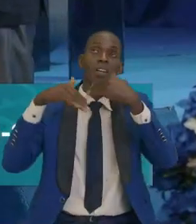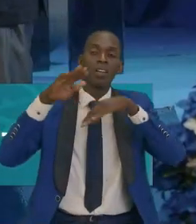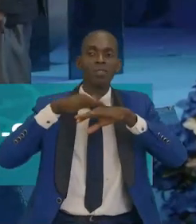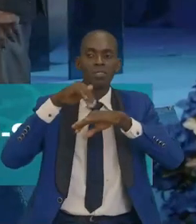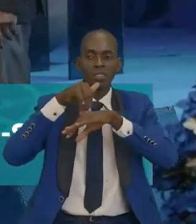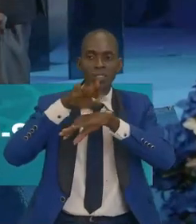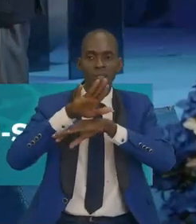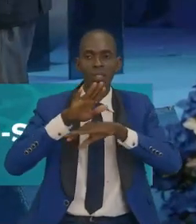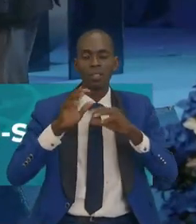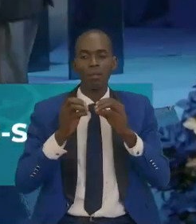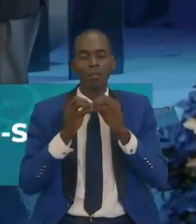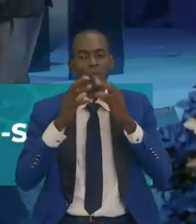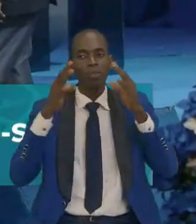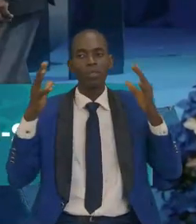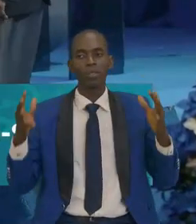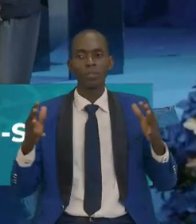du ciel.